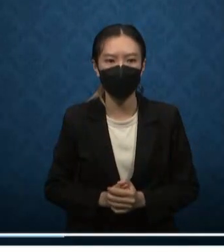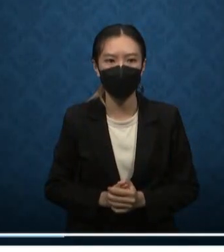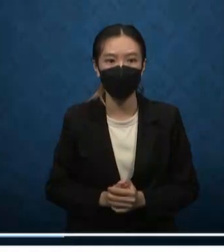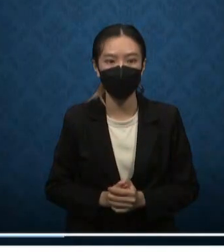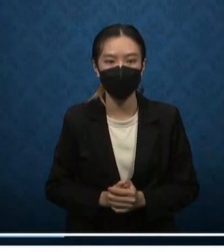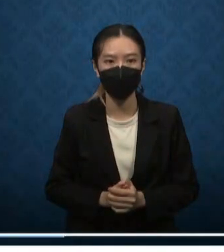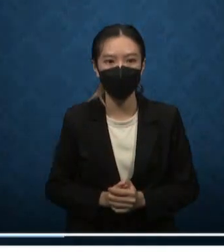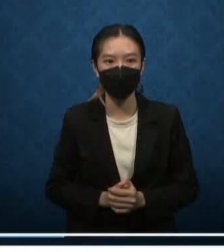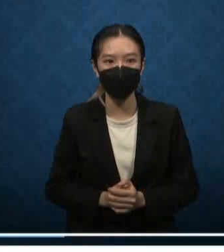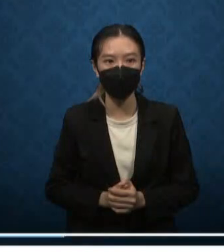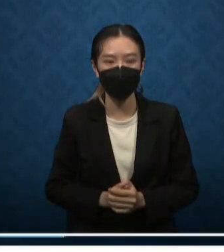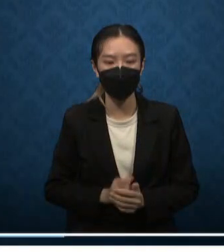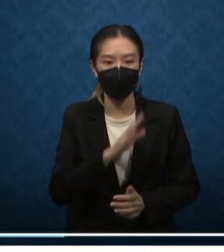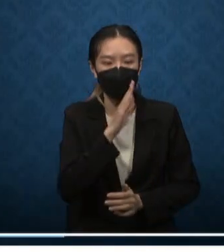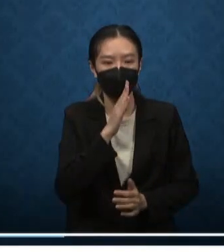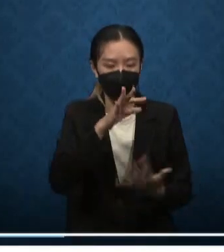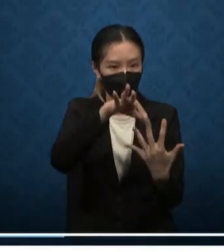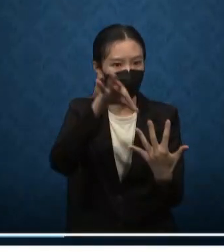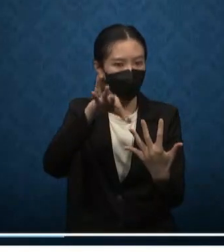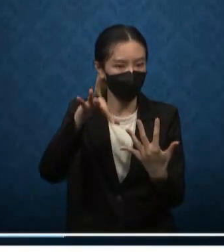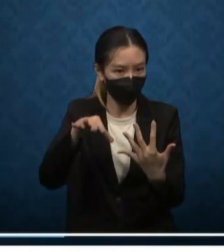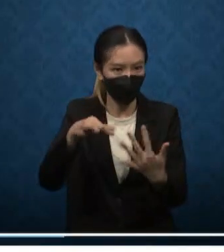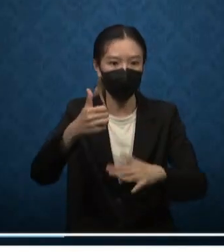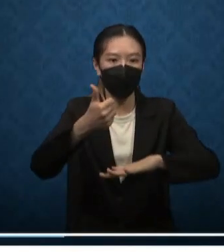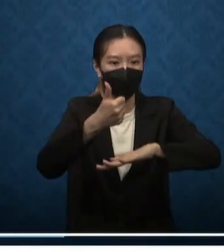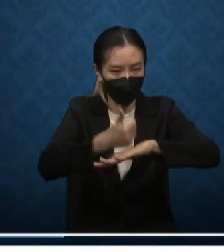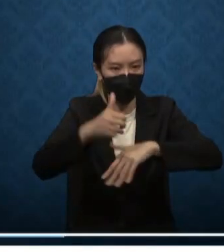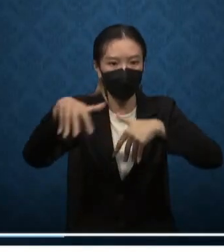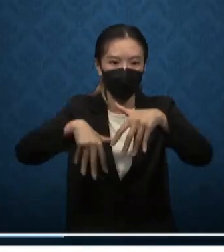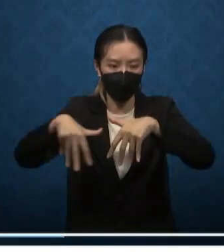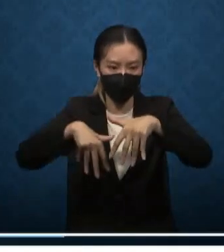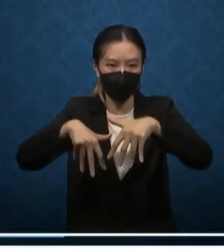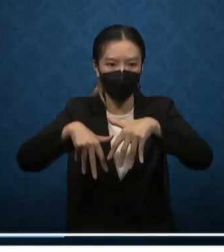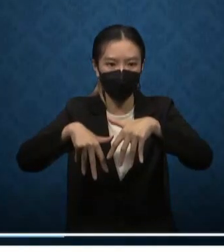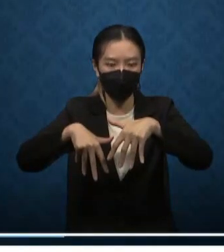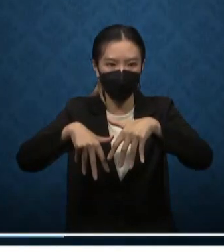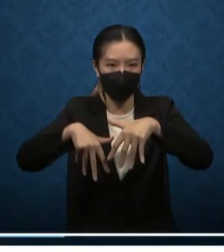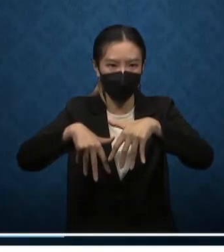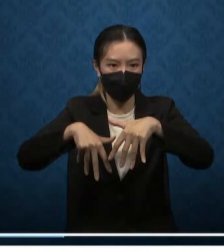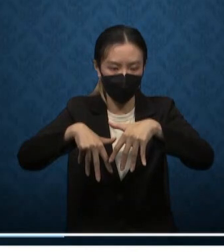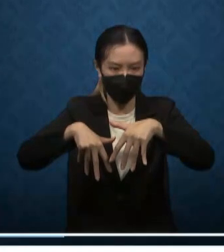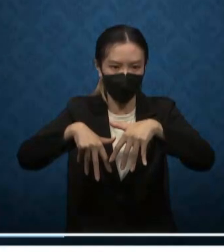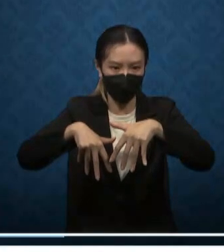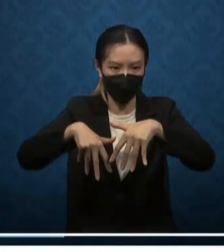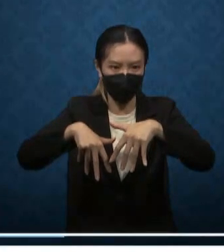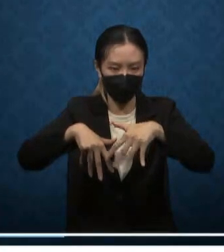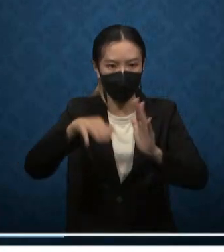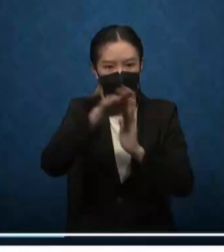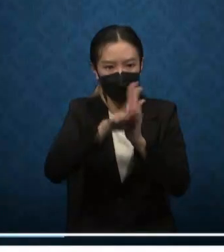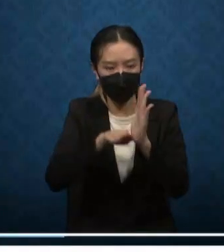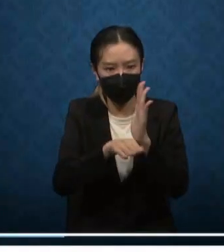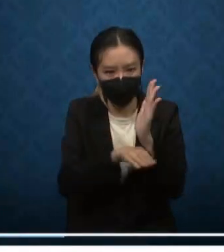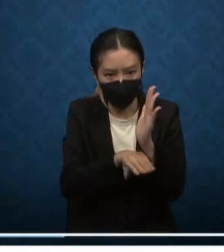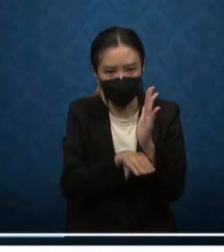ในกรณีของการคัดเลือกกำนันผู้ใหญ่บ้านดีเด่นควรจะนำเกณฑ์เรื่องของการความสามารถในการ